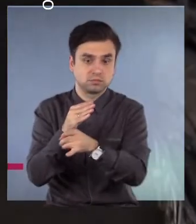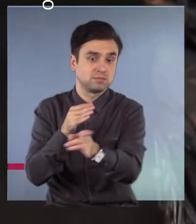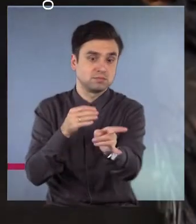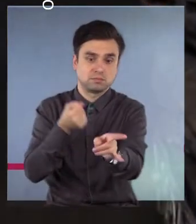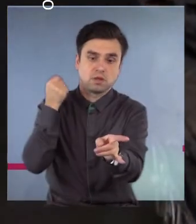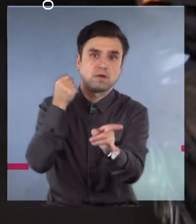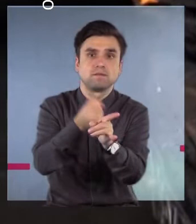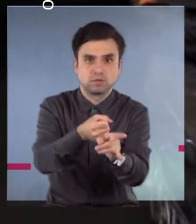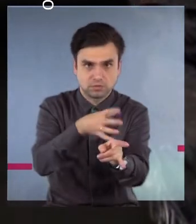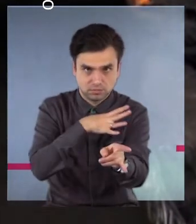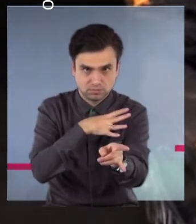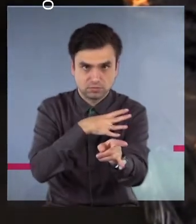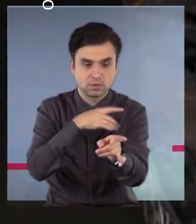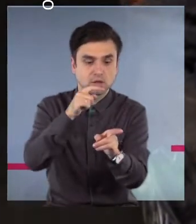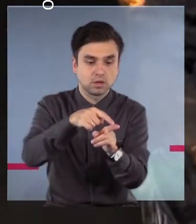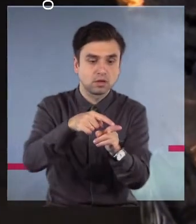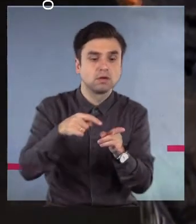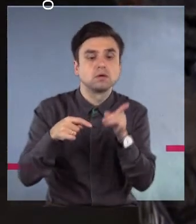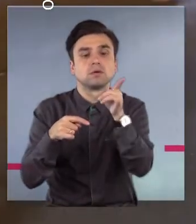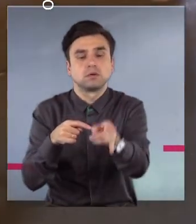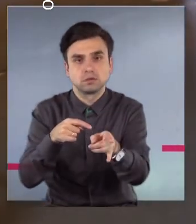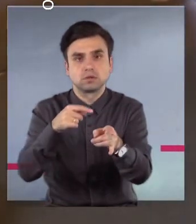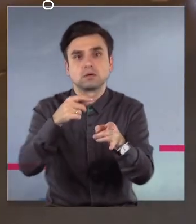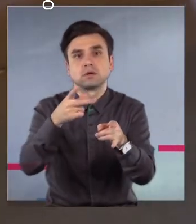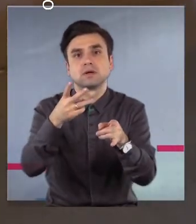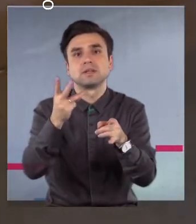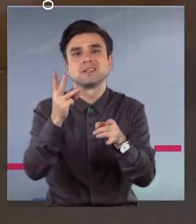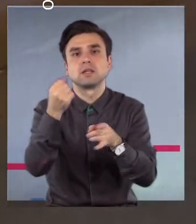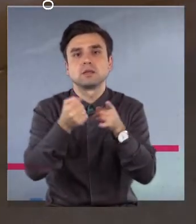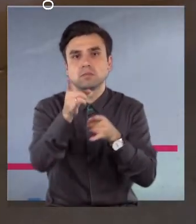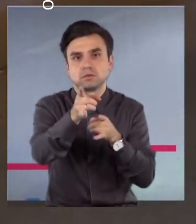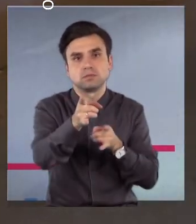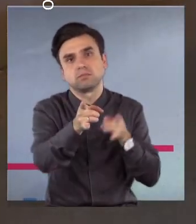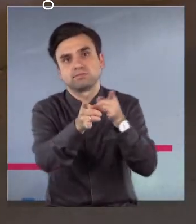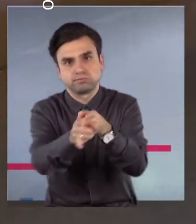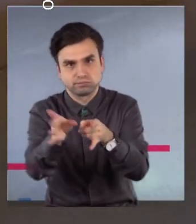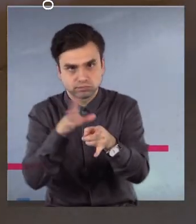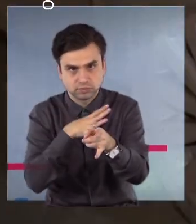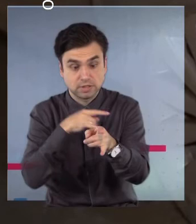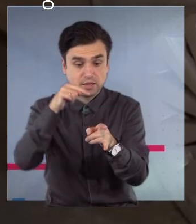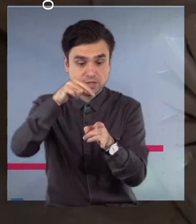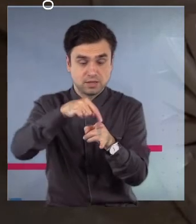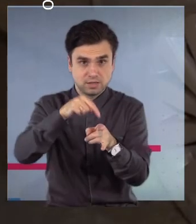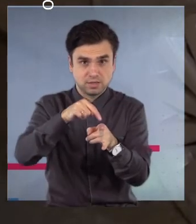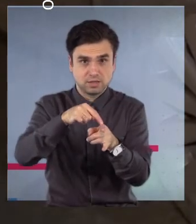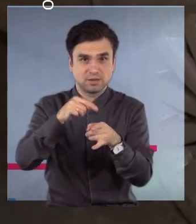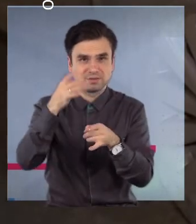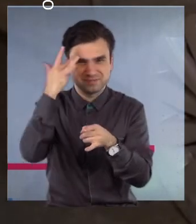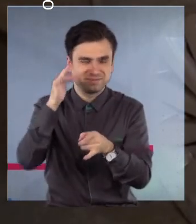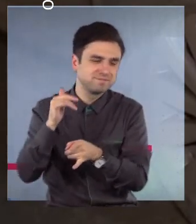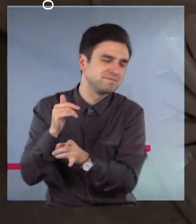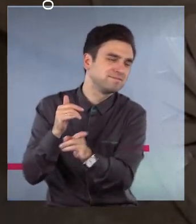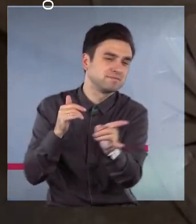«Джилі». У салоні «Фольксваген» знаходилися військовослужбовці, які їхали на особистому авто. В результаті дорожньо-транспортної